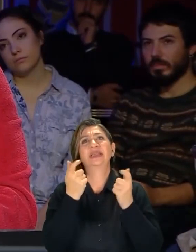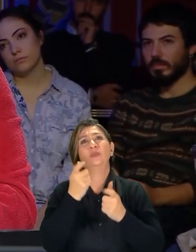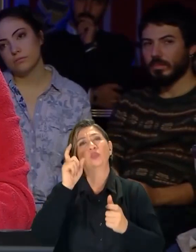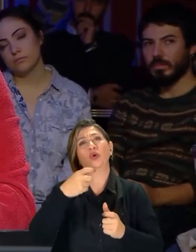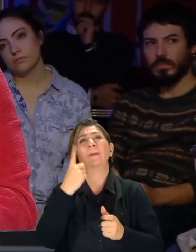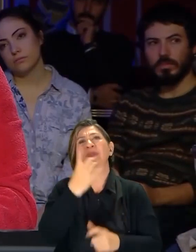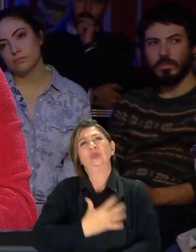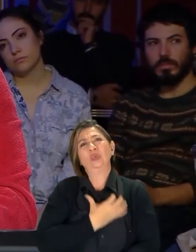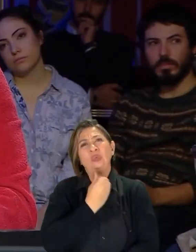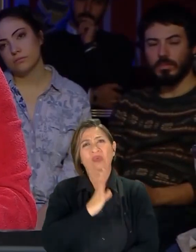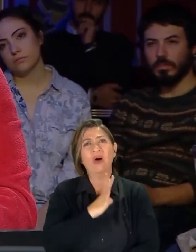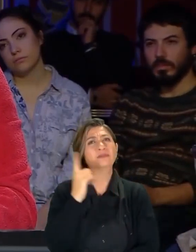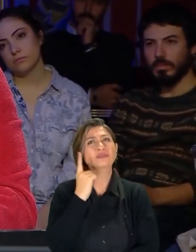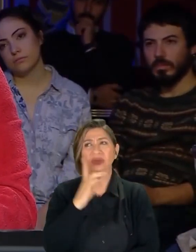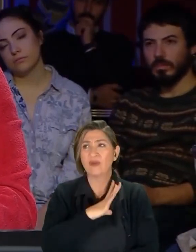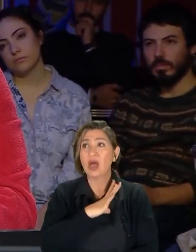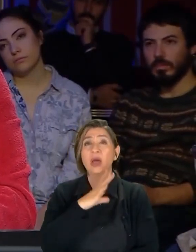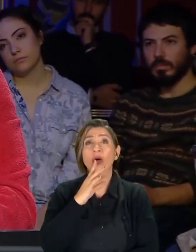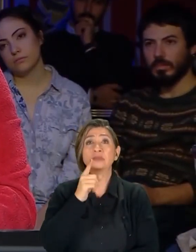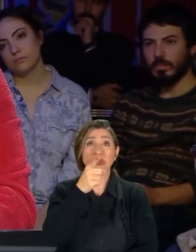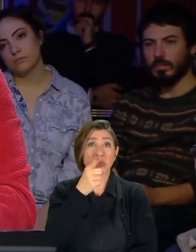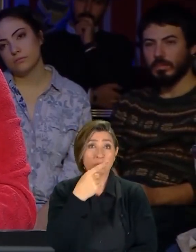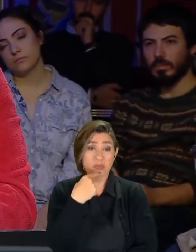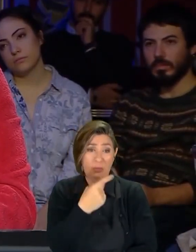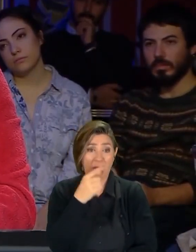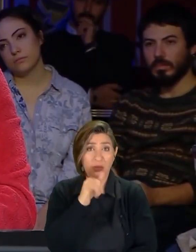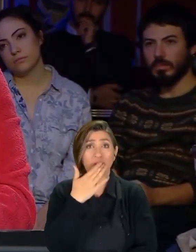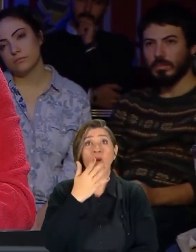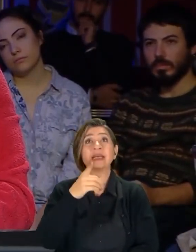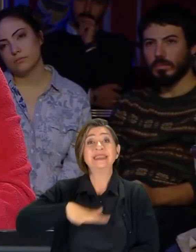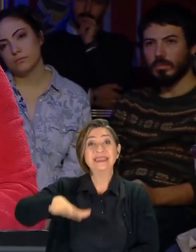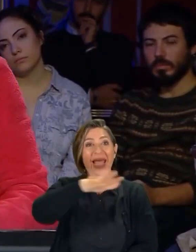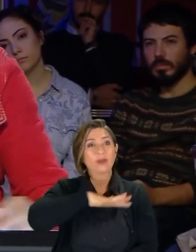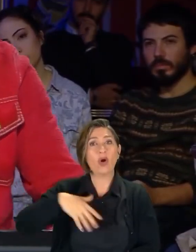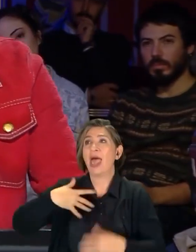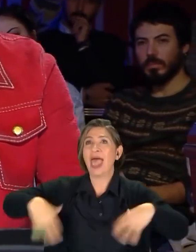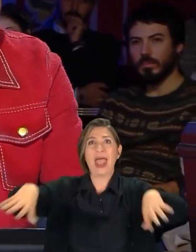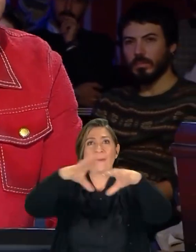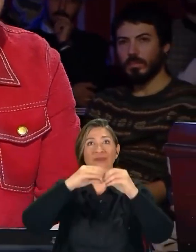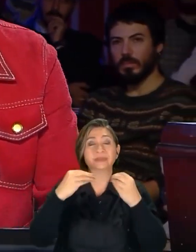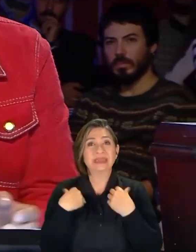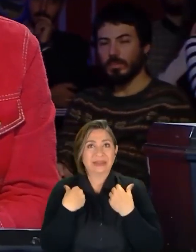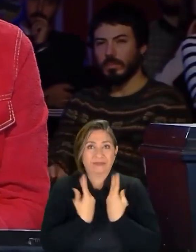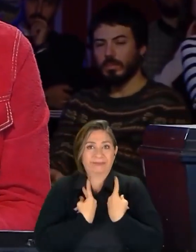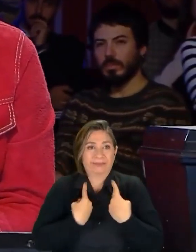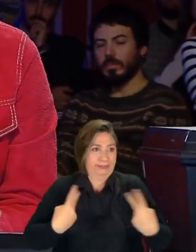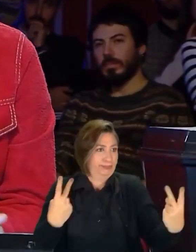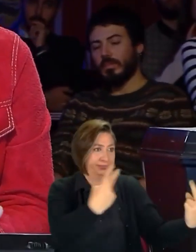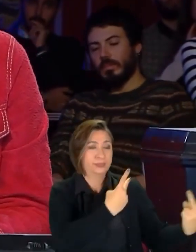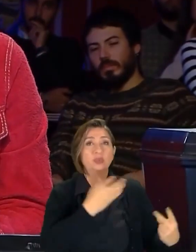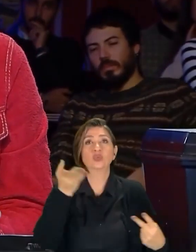üzüldüğüm bir şey daha var tabii sana mı düşer diyeceksiniz ama sektör hepimizin sektörü olduğu için bir de ben e